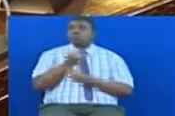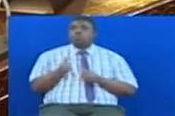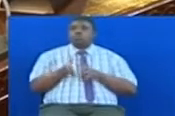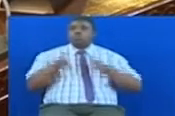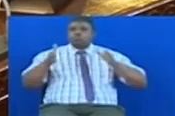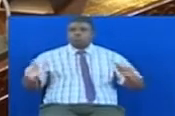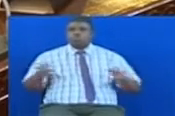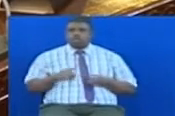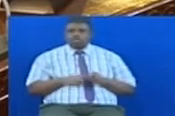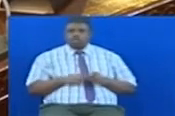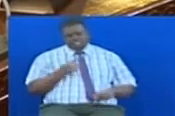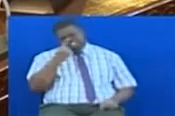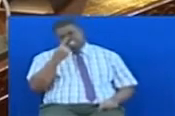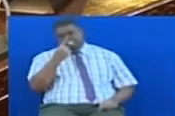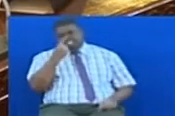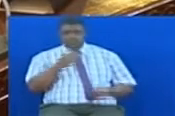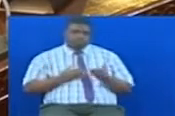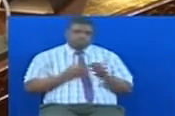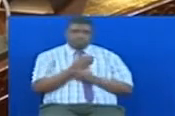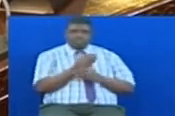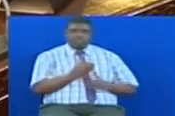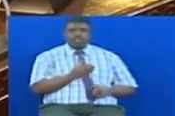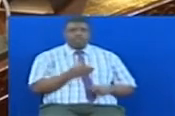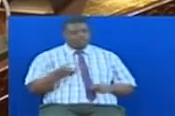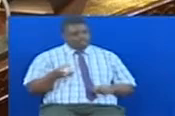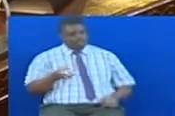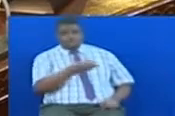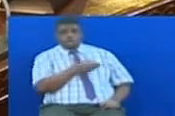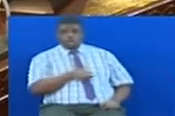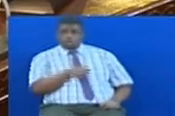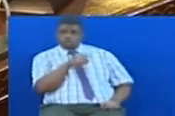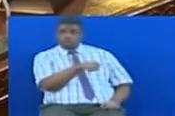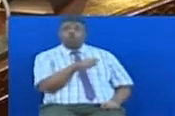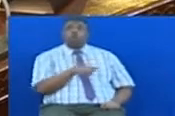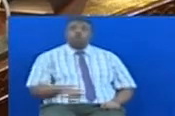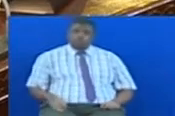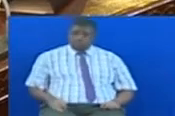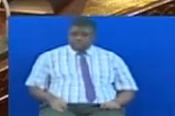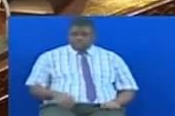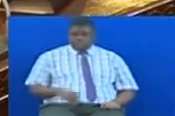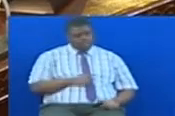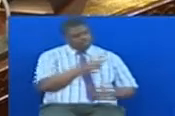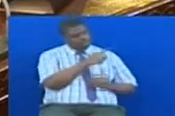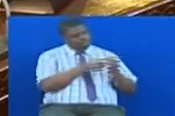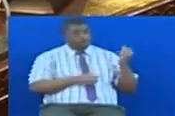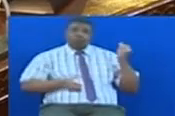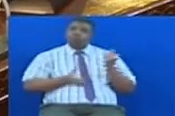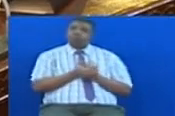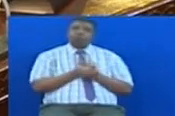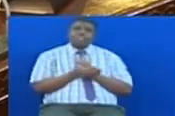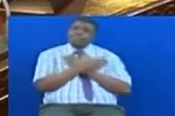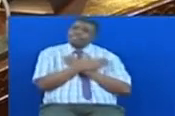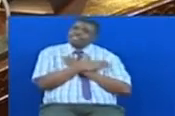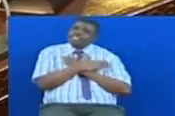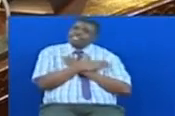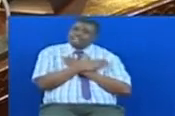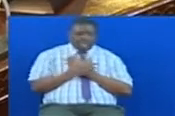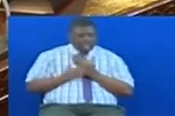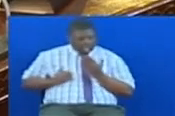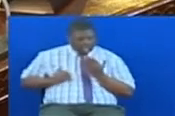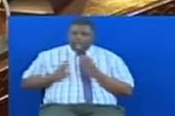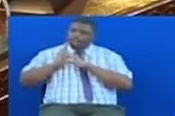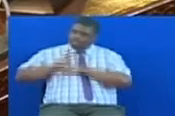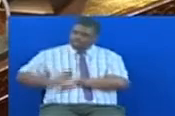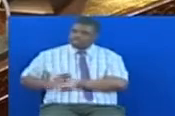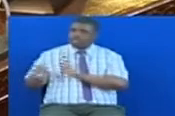ambayo inajivunia kupitia uwepo wa mikopo hii. Mheshimiwa Rais wetu mpendwa aliweza kuridhia kabisa kwamba sheria